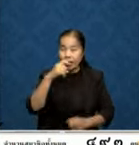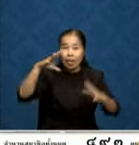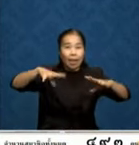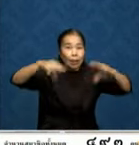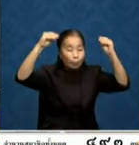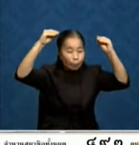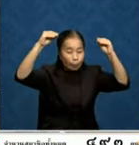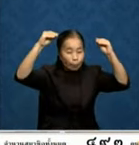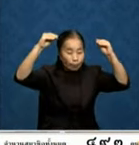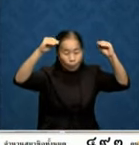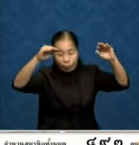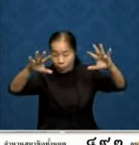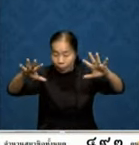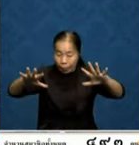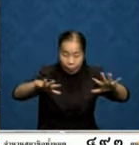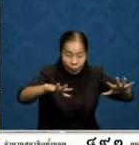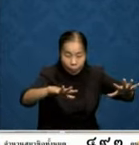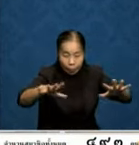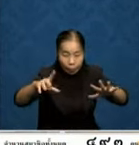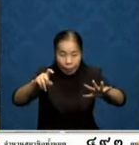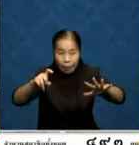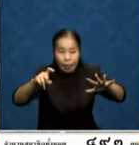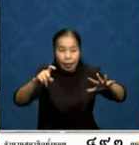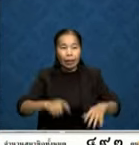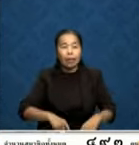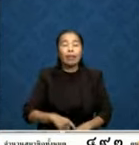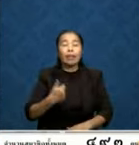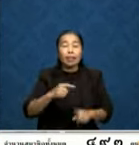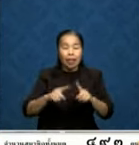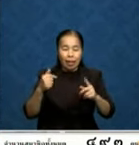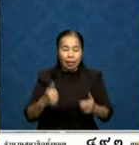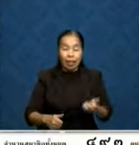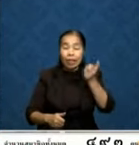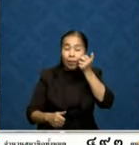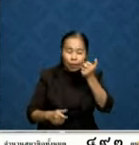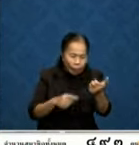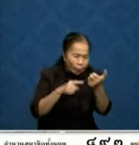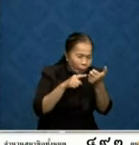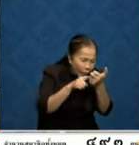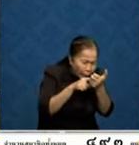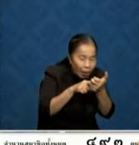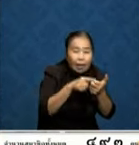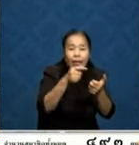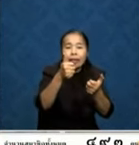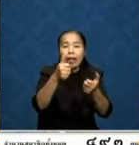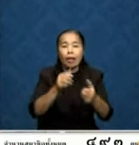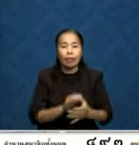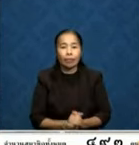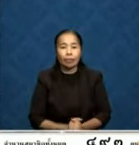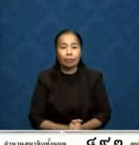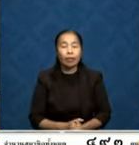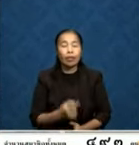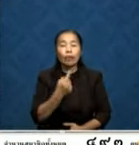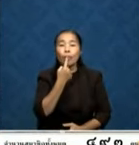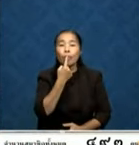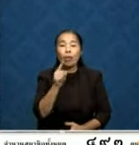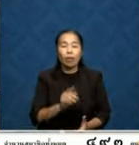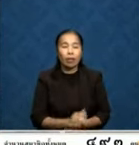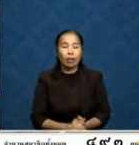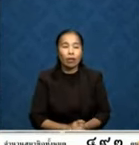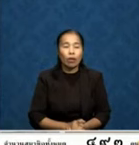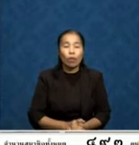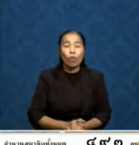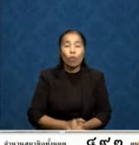ร์เรียบร้อยเสาร์อาทิตย์แต่วันนี้มีโทรศัพท์ยังดีได้ตามกันง่ายนะครับเขาบอกว่าอย่างนี้เวลา